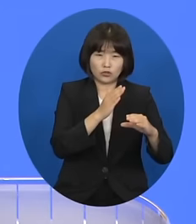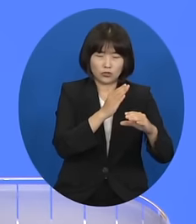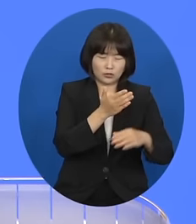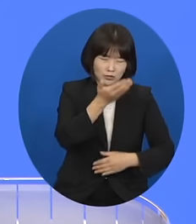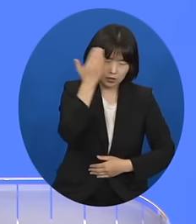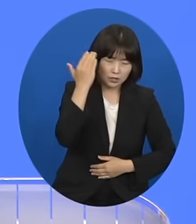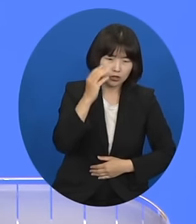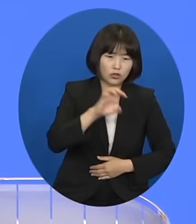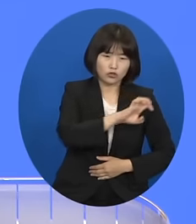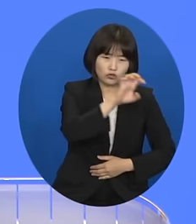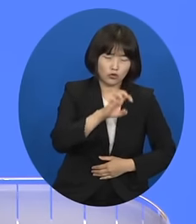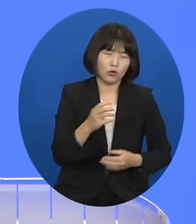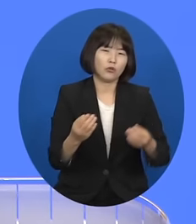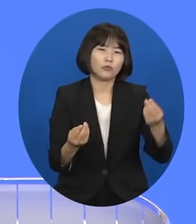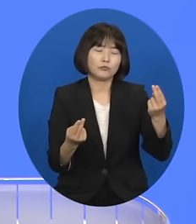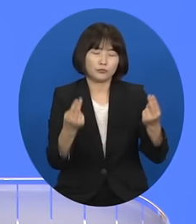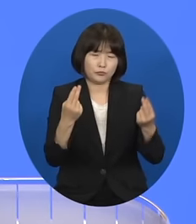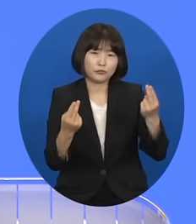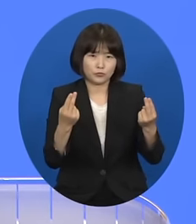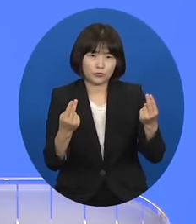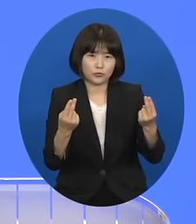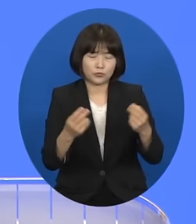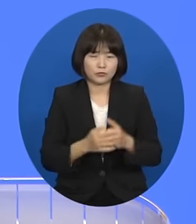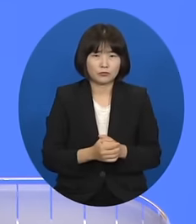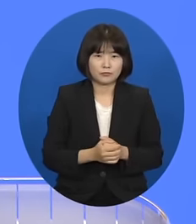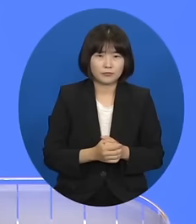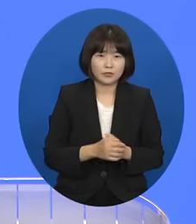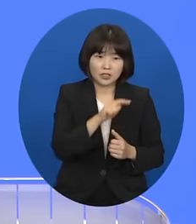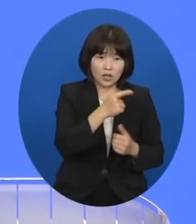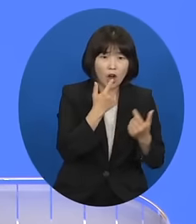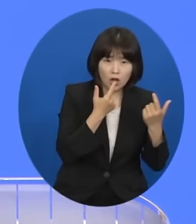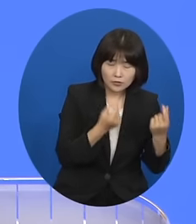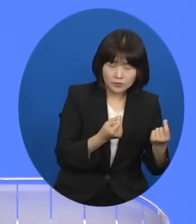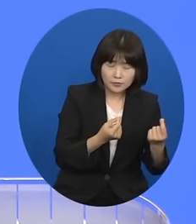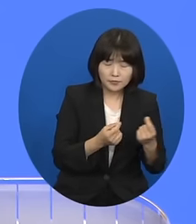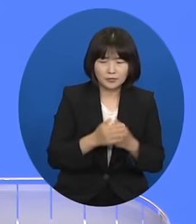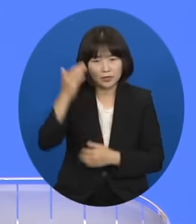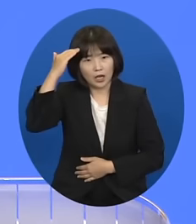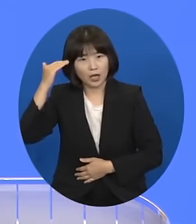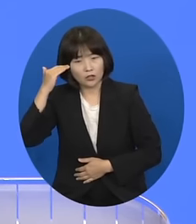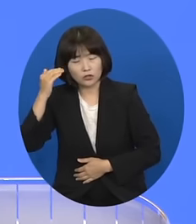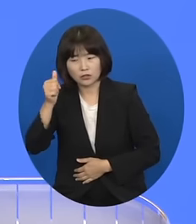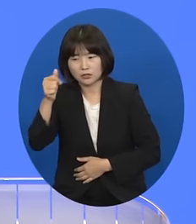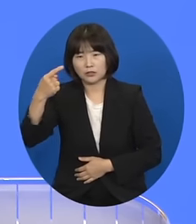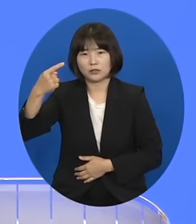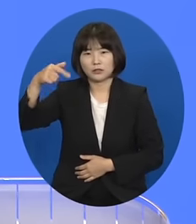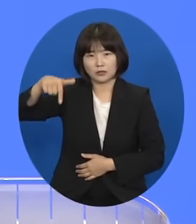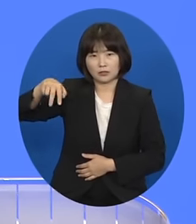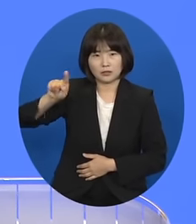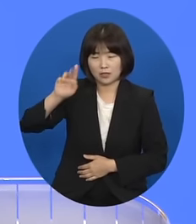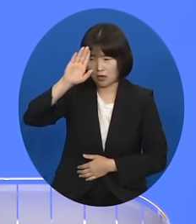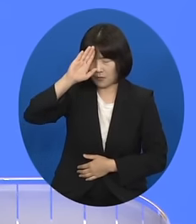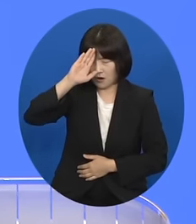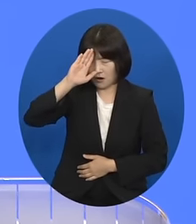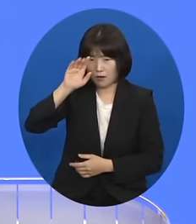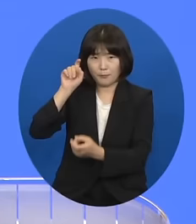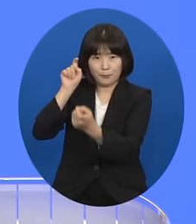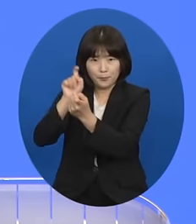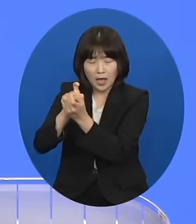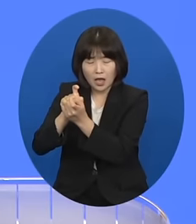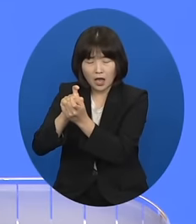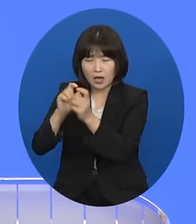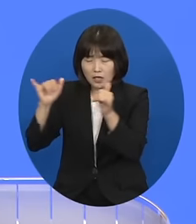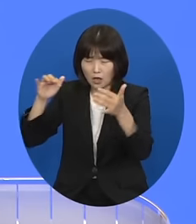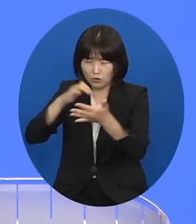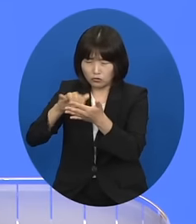인해서 전체 인구의 3분의 1이 사라졌는데 마치 지금 한국은 흑사병을 맞이하여서 인구가 줄고 있는 것보다